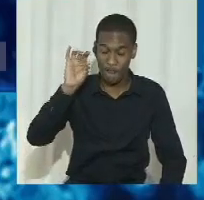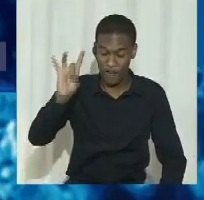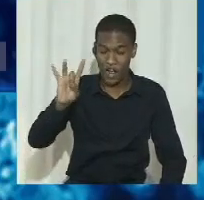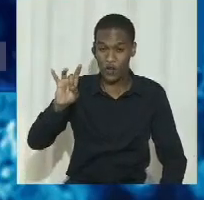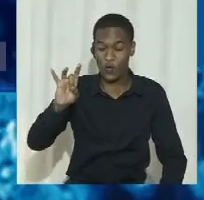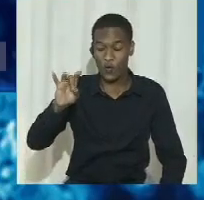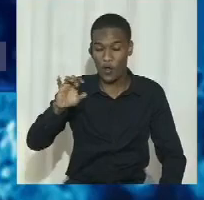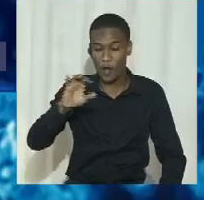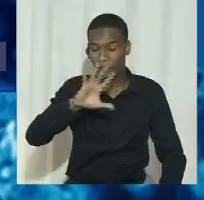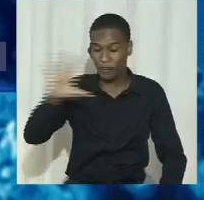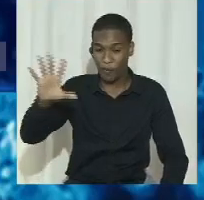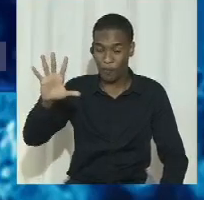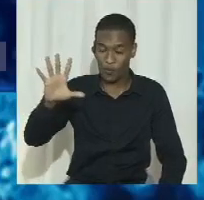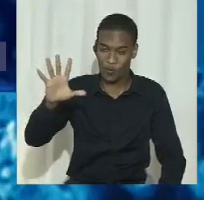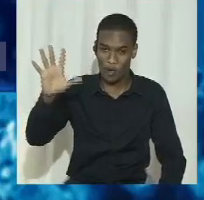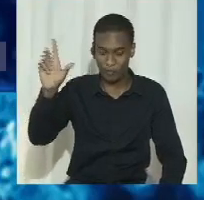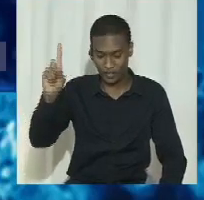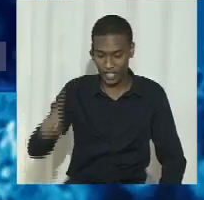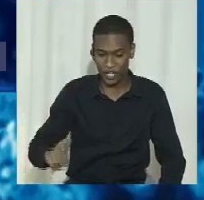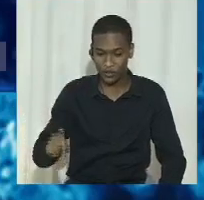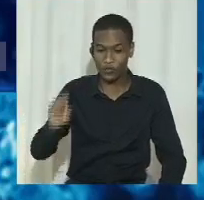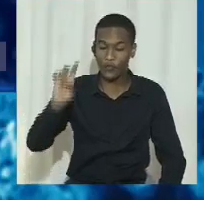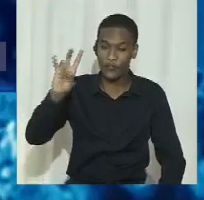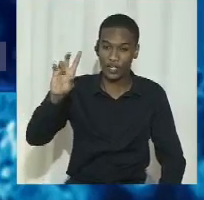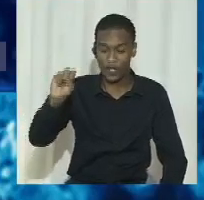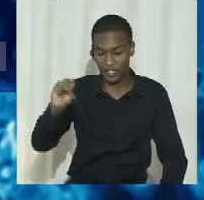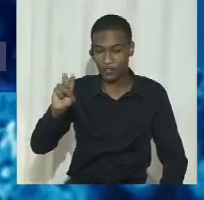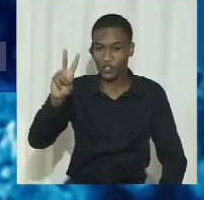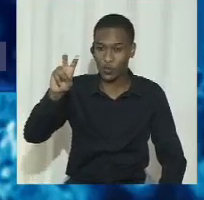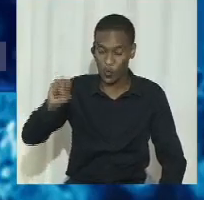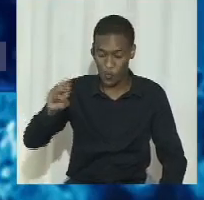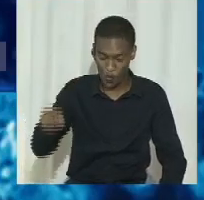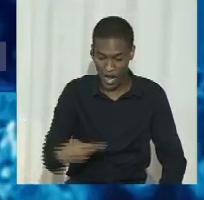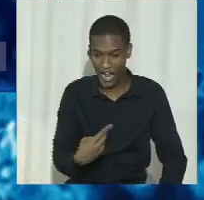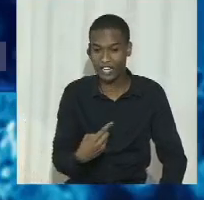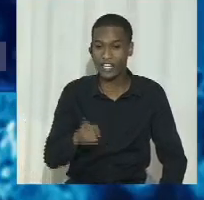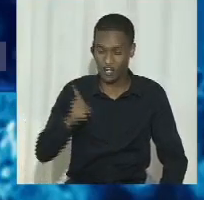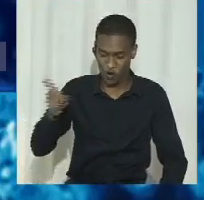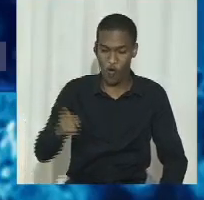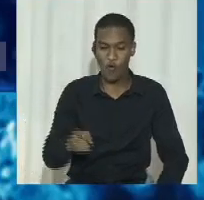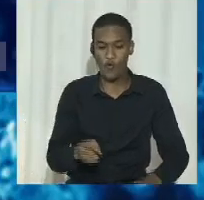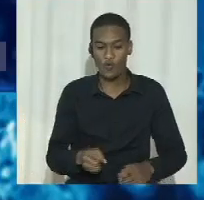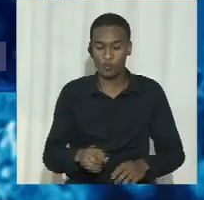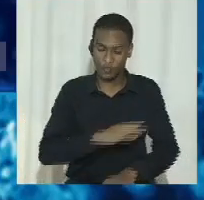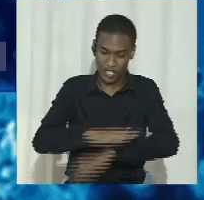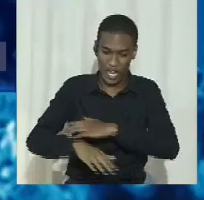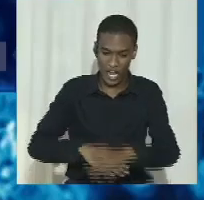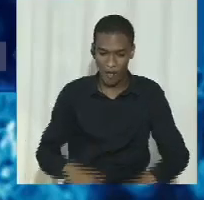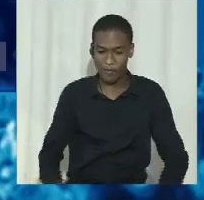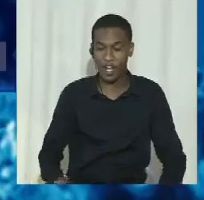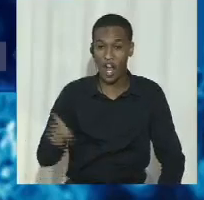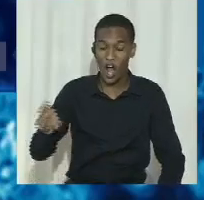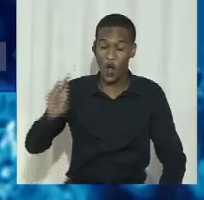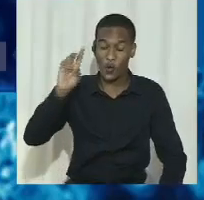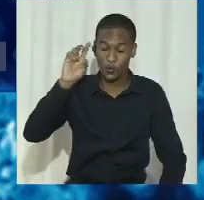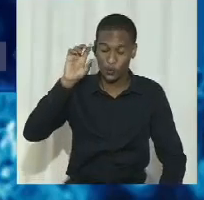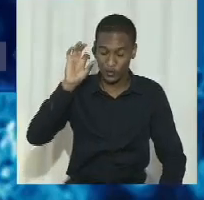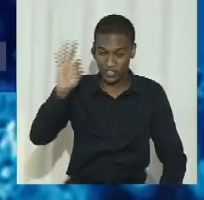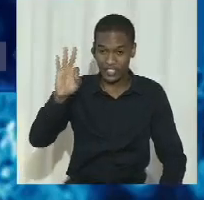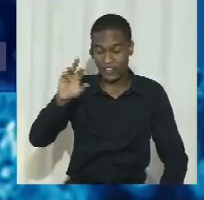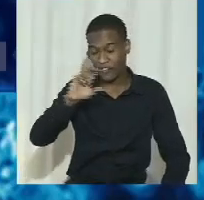sy 7 sy 2 alina mameta 7 faingo 7 isanjato isan'ireo